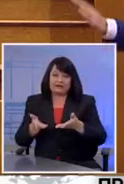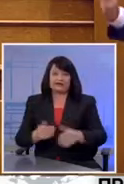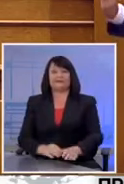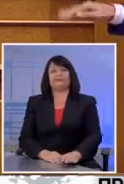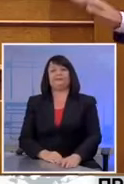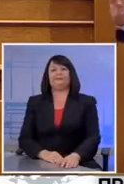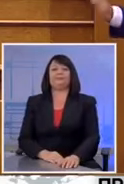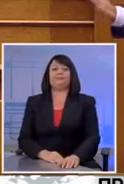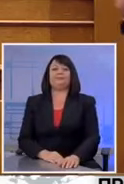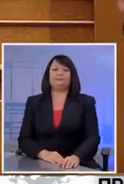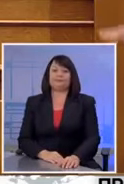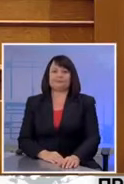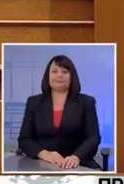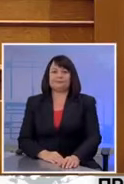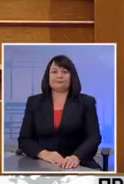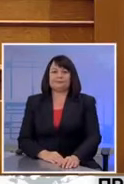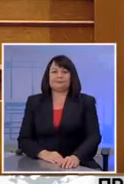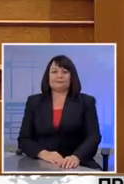λοιπόν.